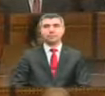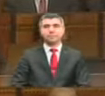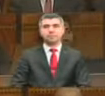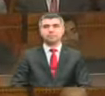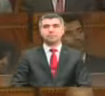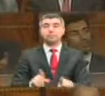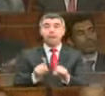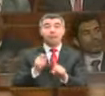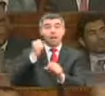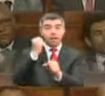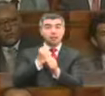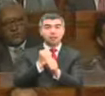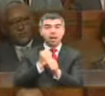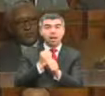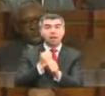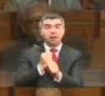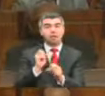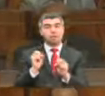قام به